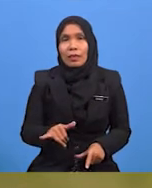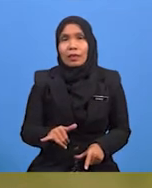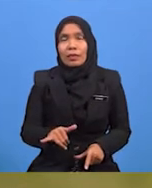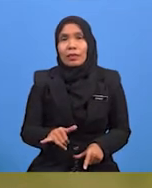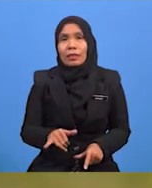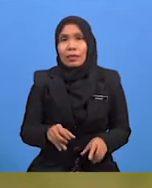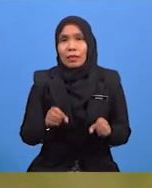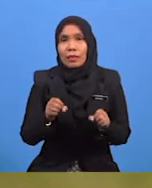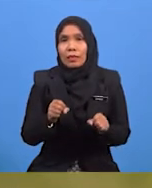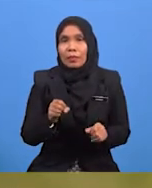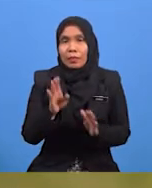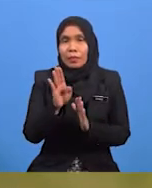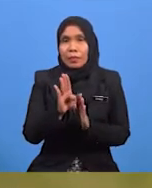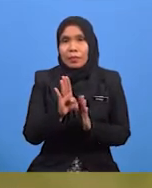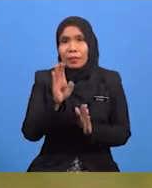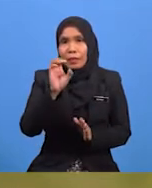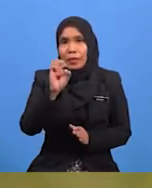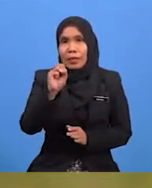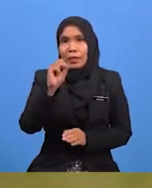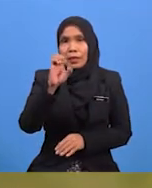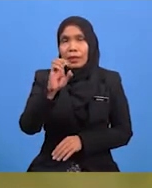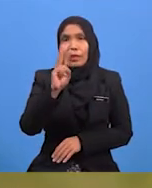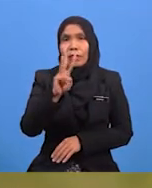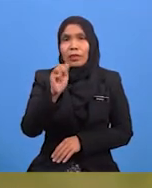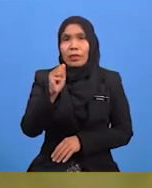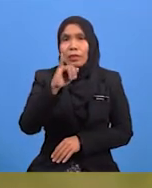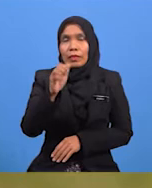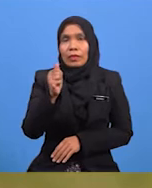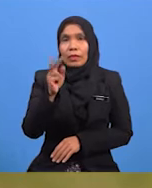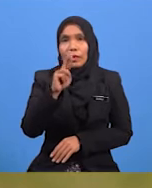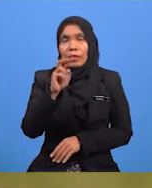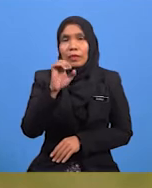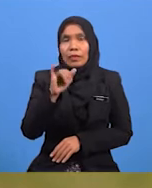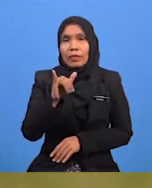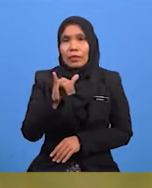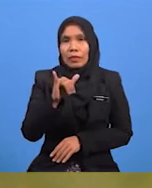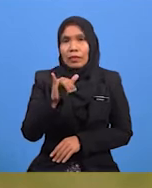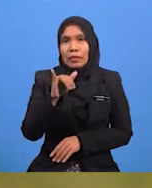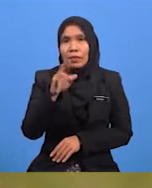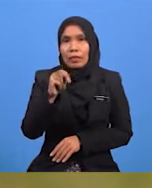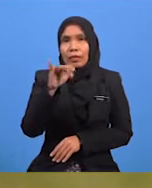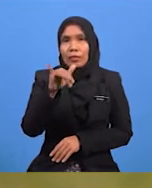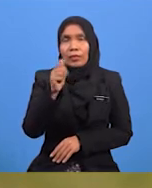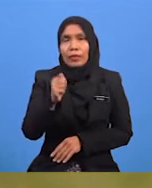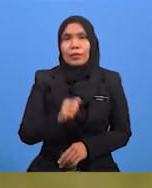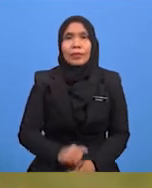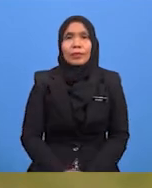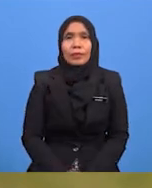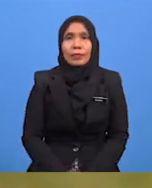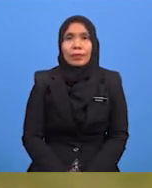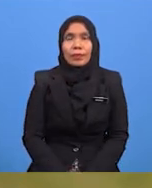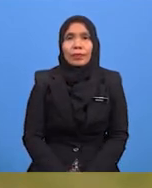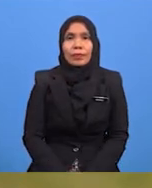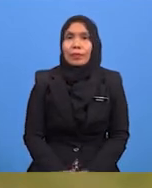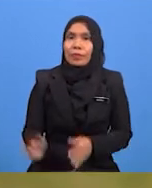murid-murid? Adakah kamu telah berjaya menjawab kesemua soalan tadi? Mari kita lihat adakah